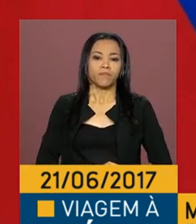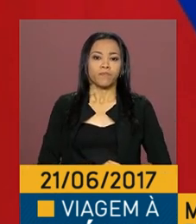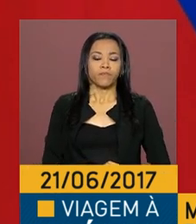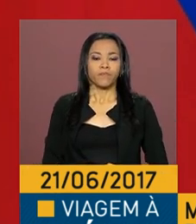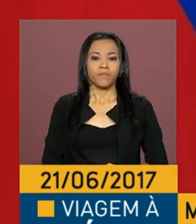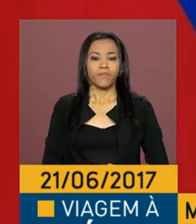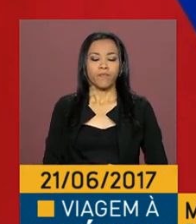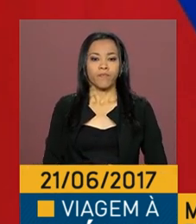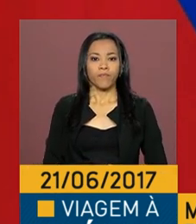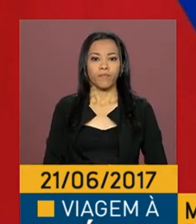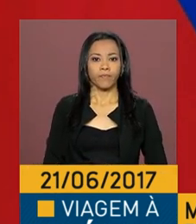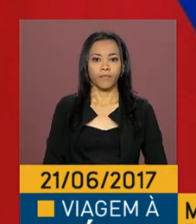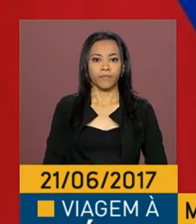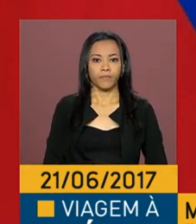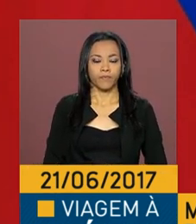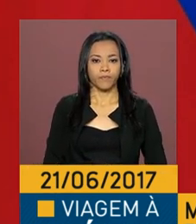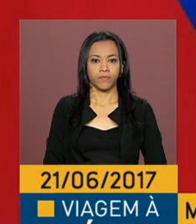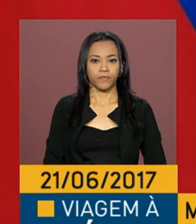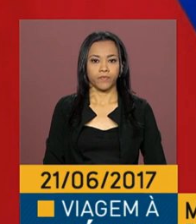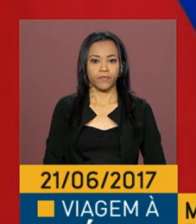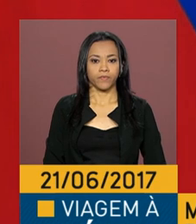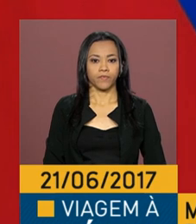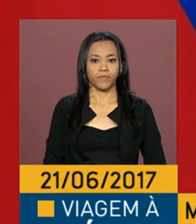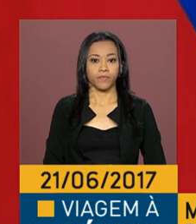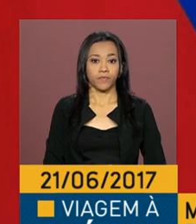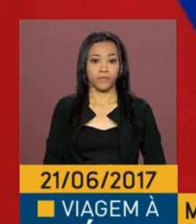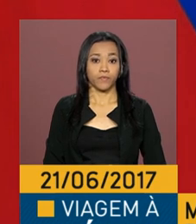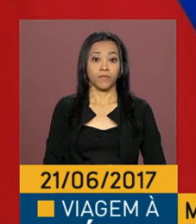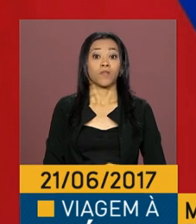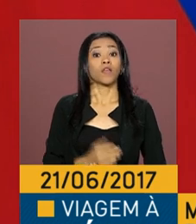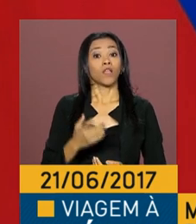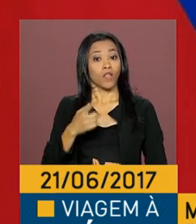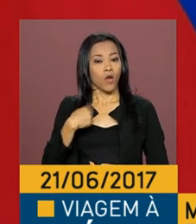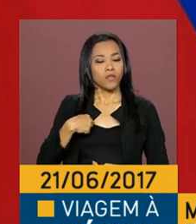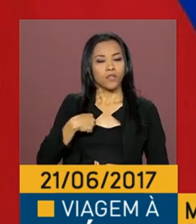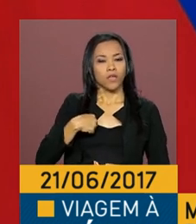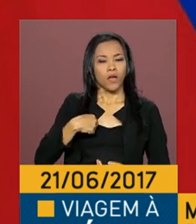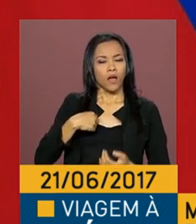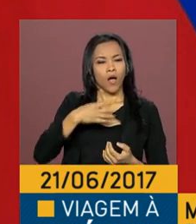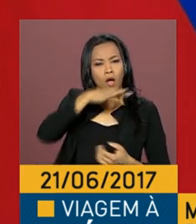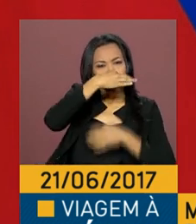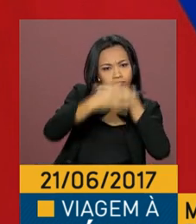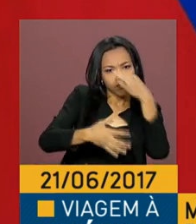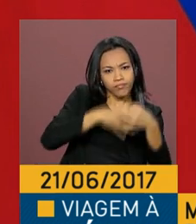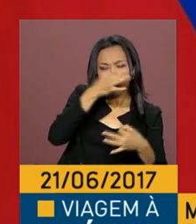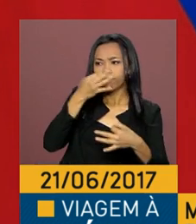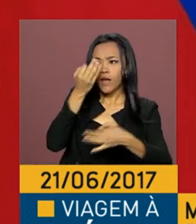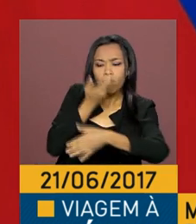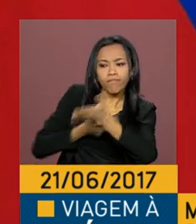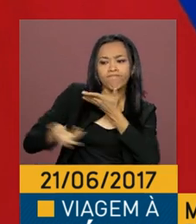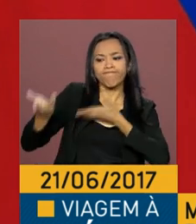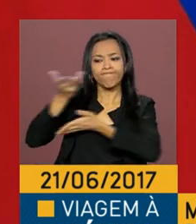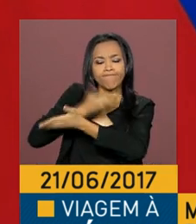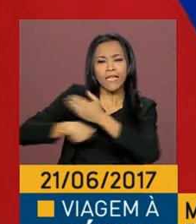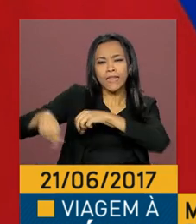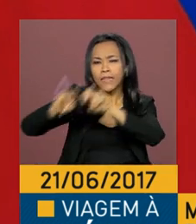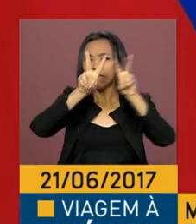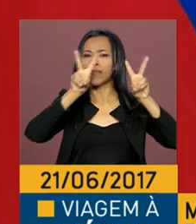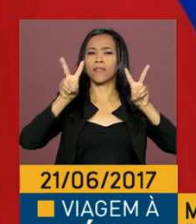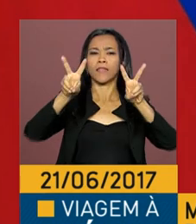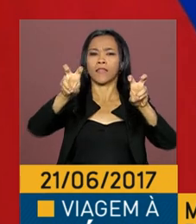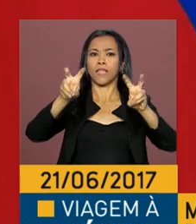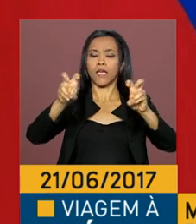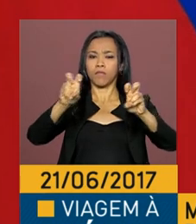быть более представительными и эффективными. Intercambiamos visões sobre alguns dos temas mais